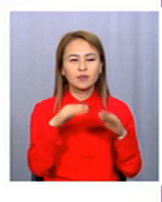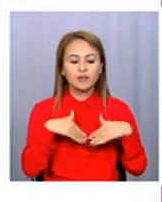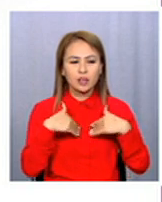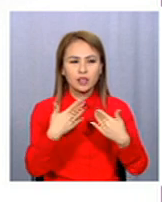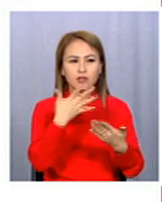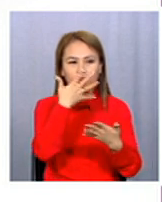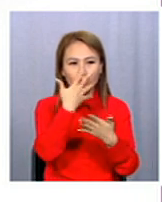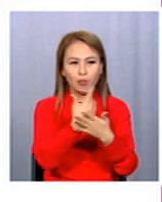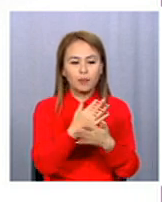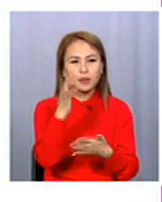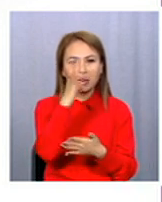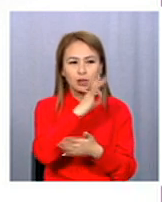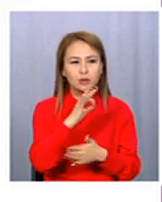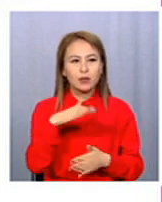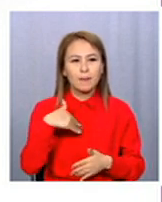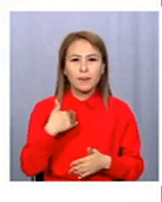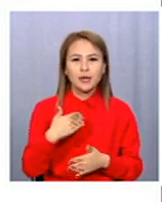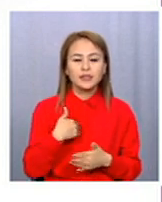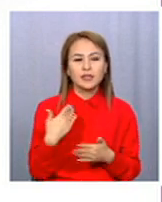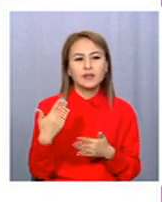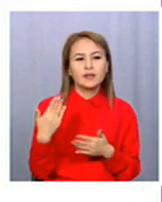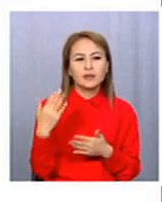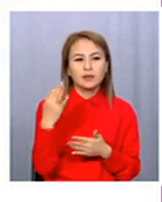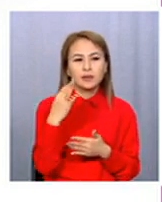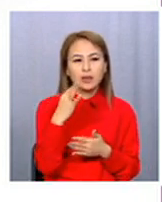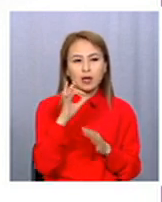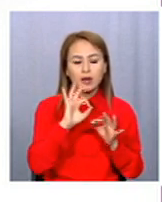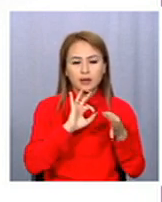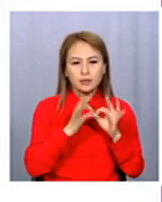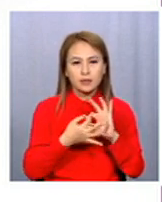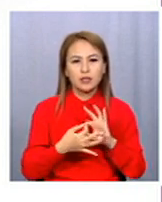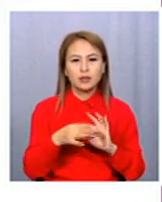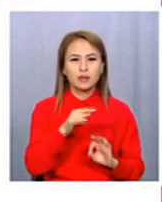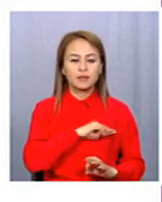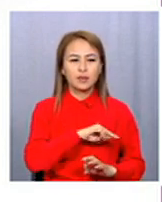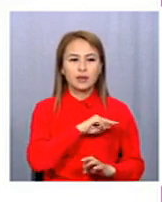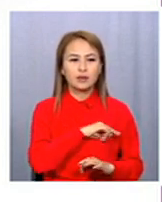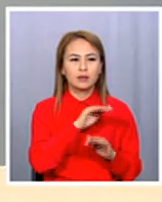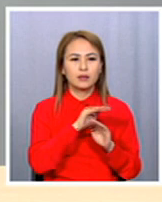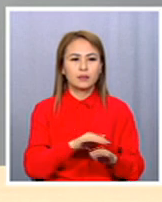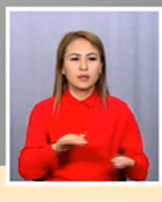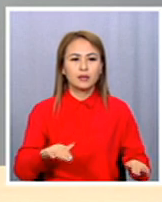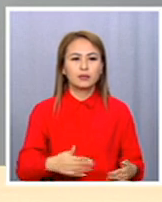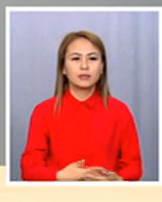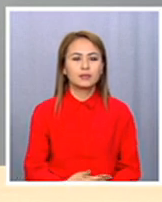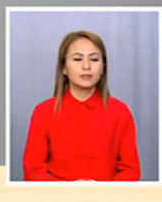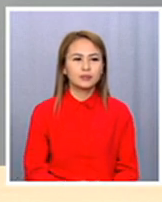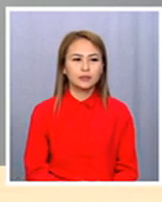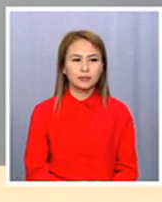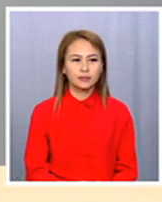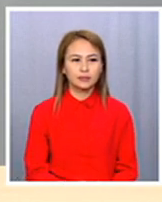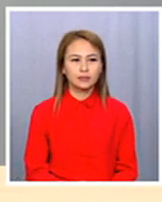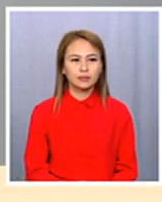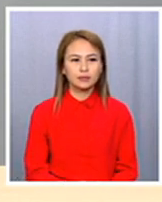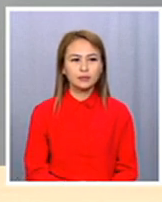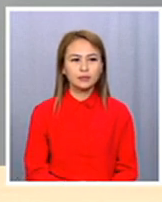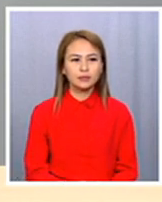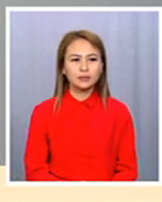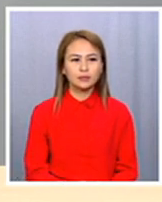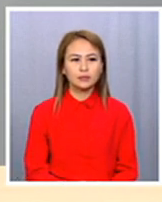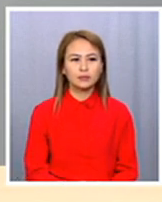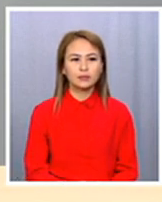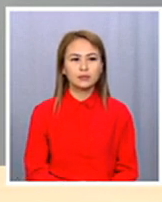высказать свое мнение о полезности витаминов. Оцените мнение ребят. Готовы, ребята? Давайте